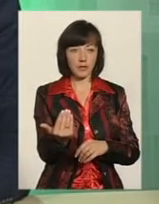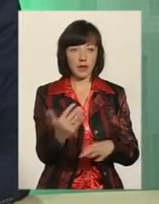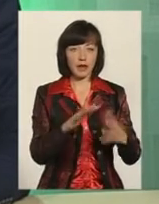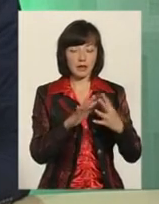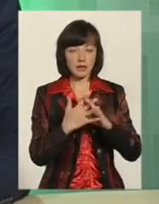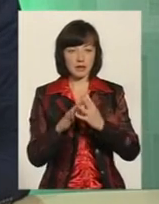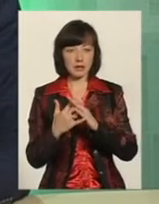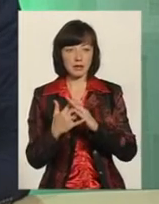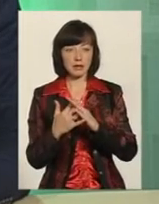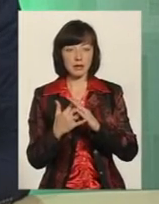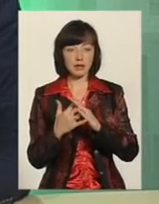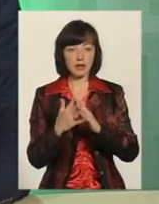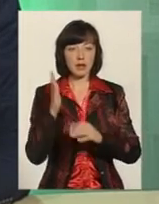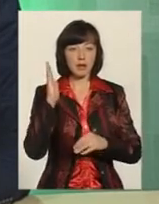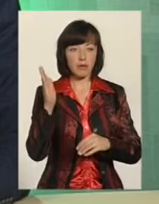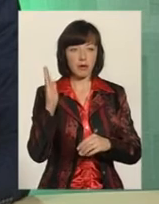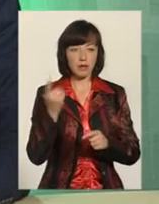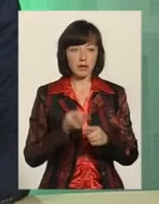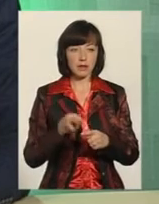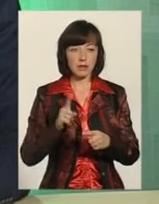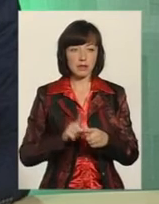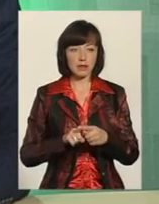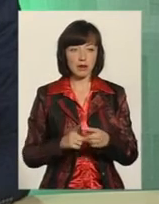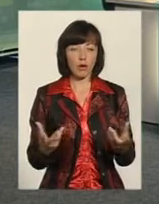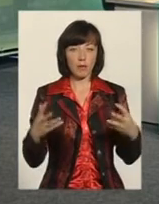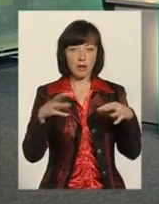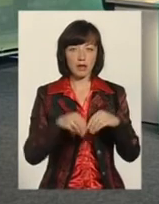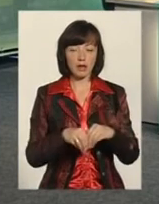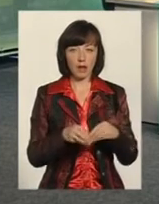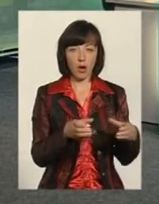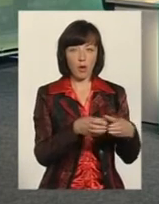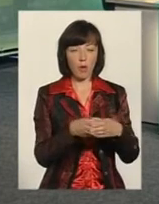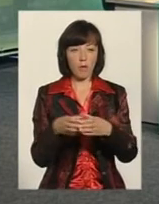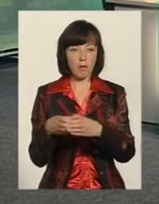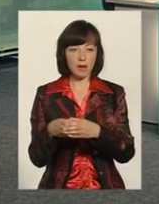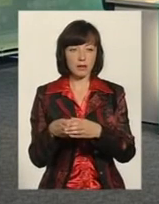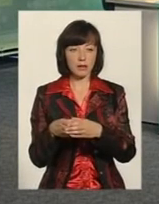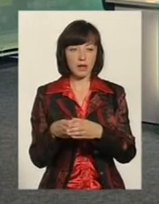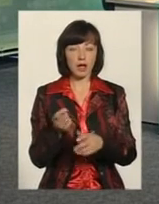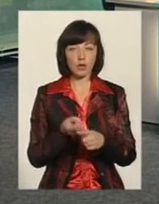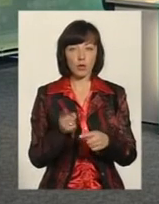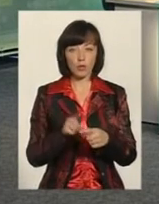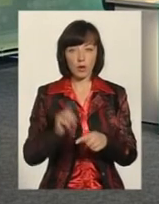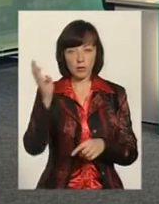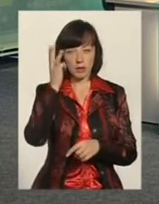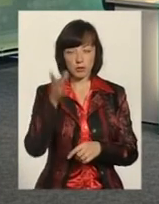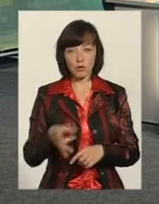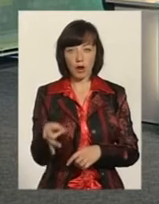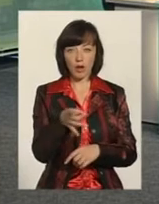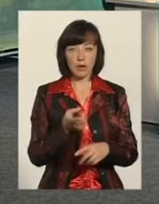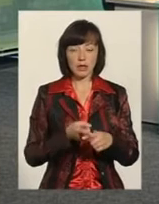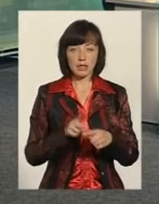населених пунктів, майбутнє цих об'єднаних громад. Тому в Хмельницькому районі